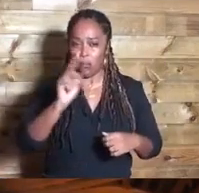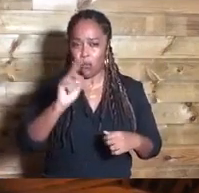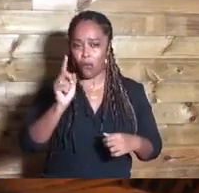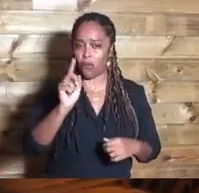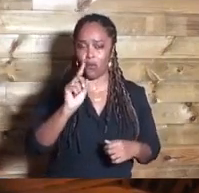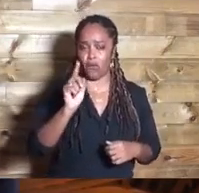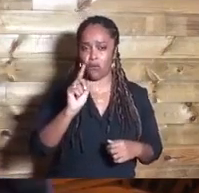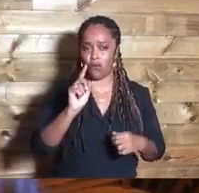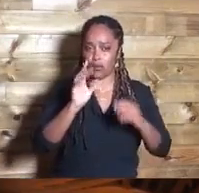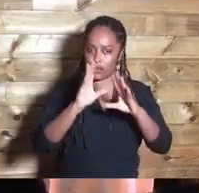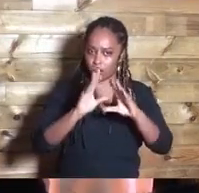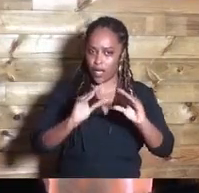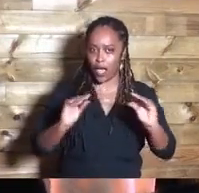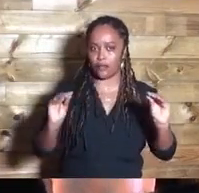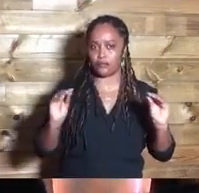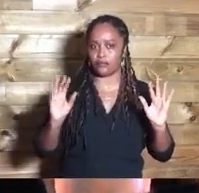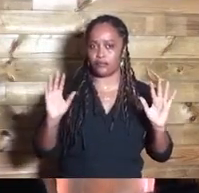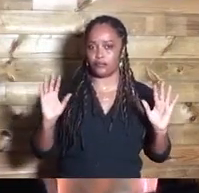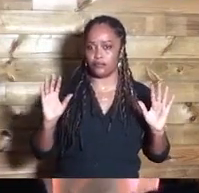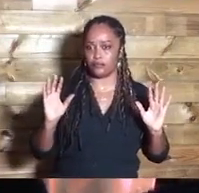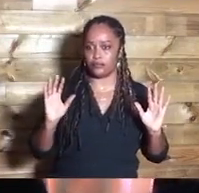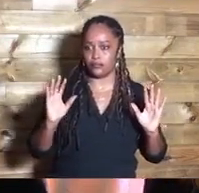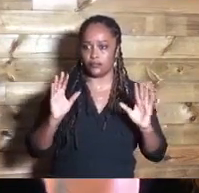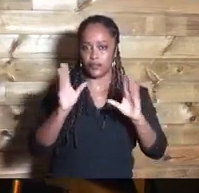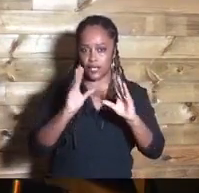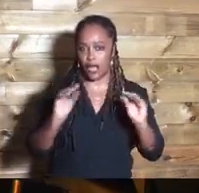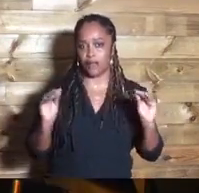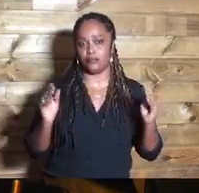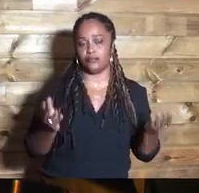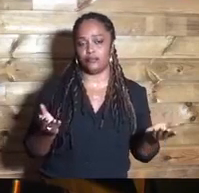font. C'est de ne pas dire qu'il est fort et laisser les autres dire qu'il est fort.